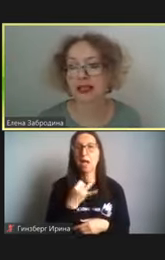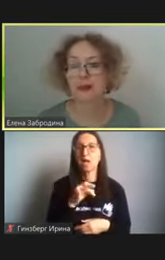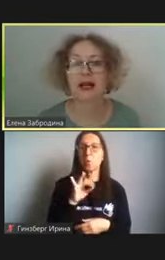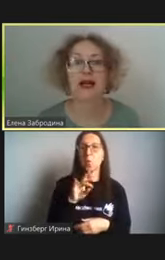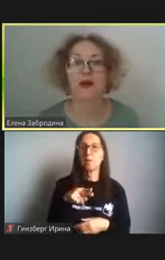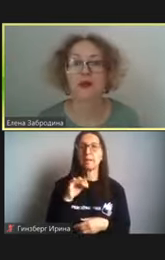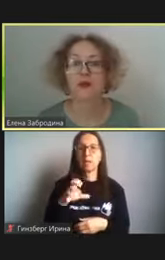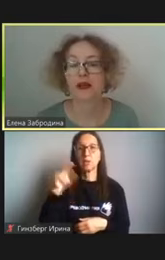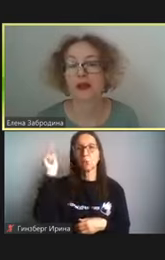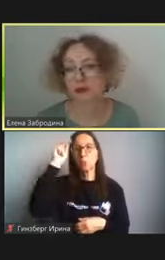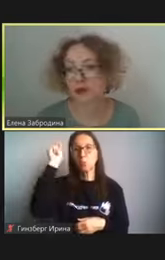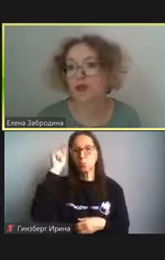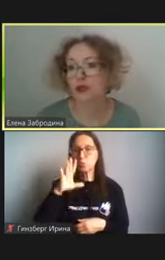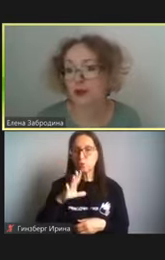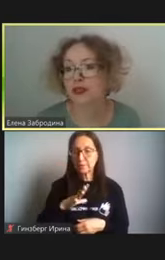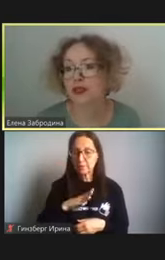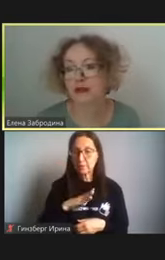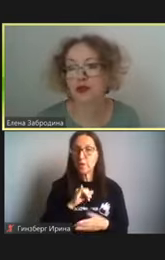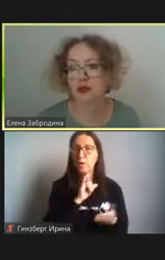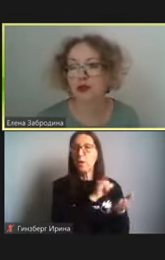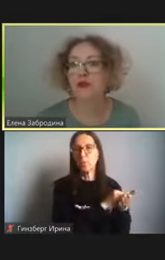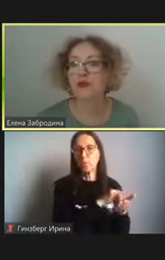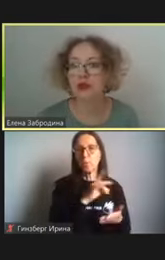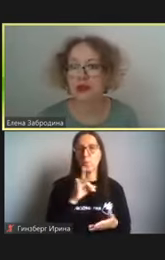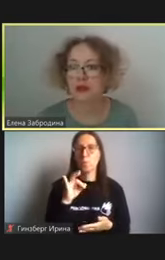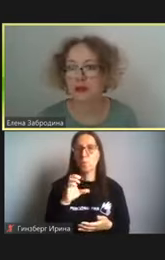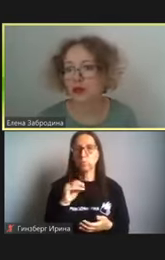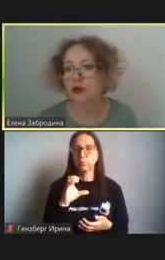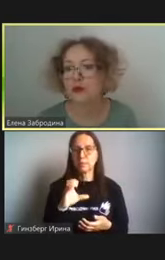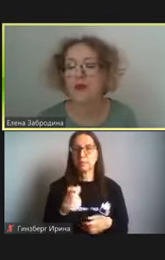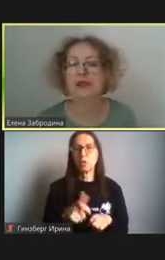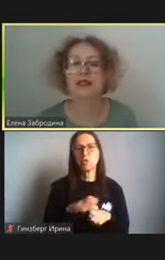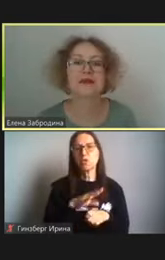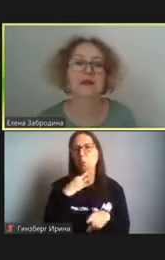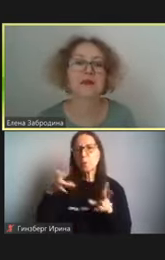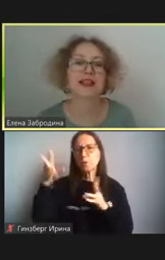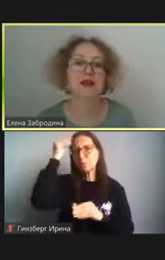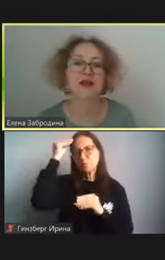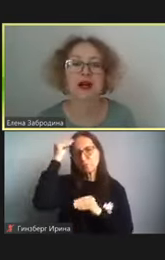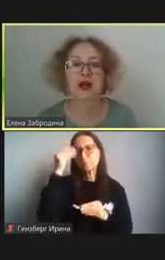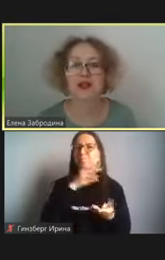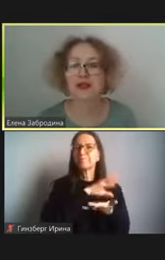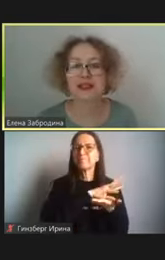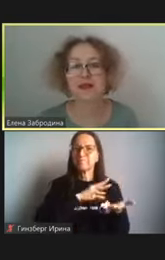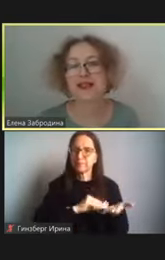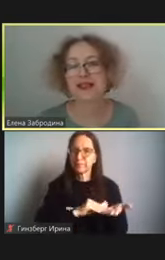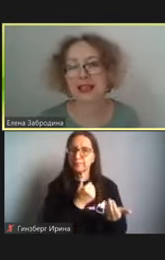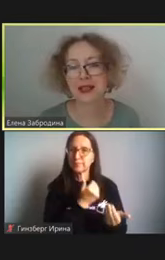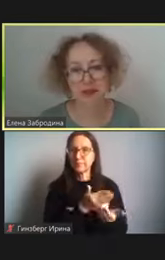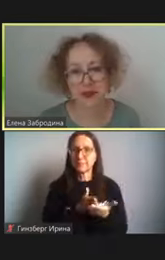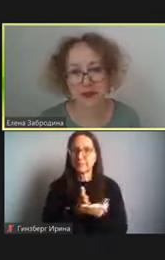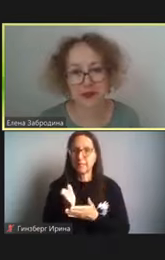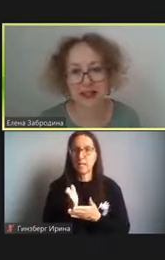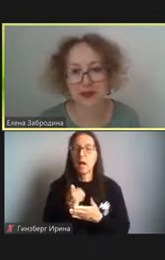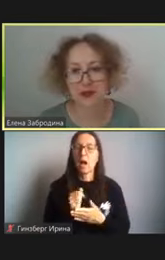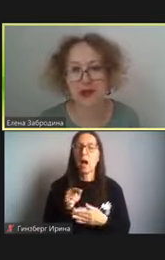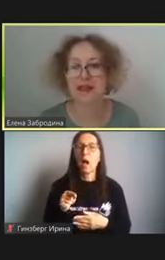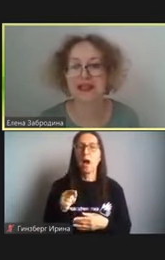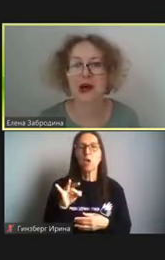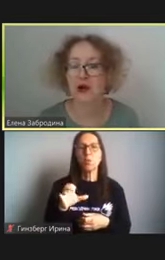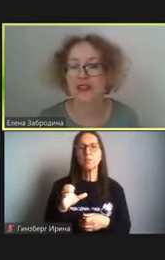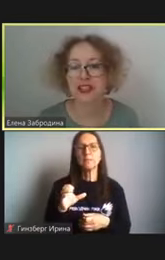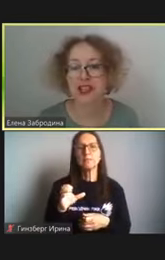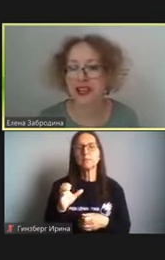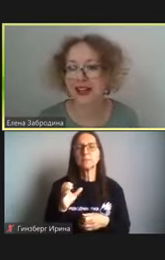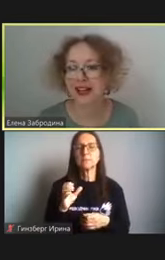какое-то время у Рубенса, и, безусловно, многие приемы Рубенса воспринял, но Йорданс был не так образован, как